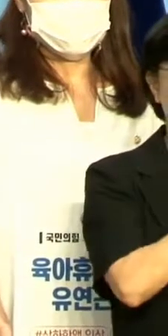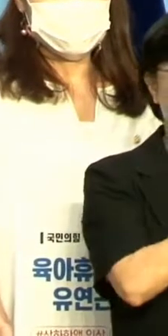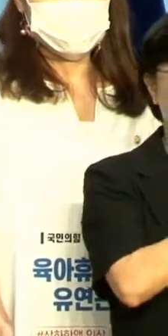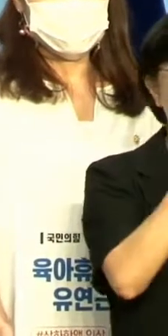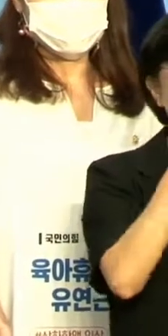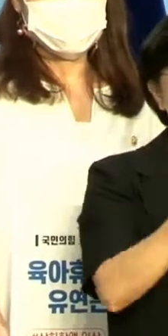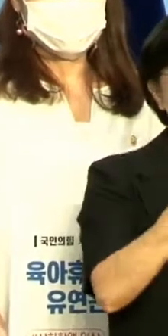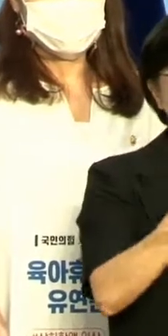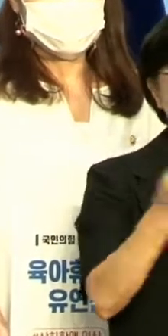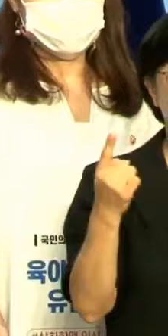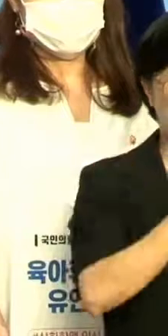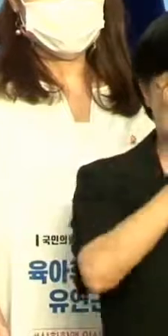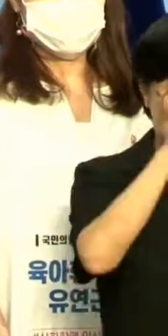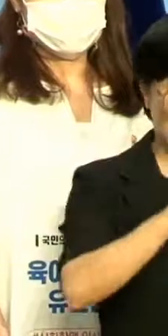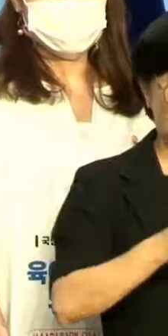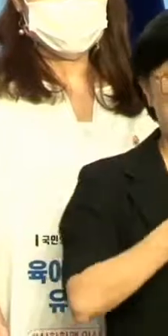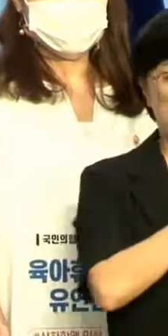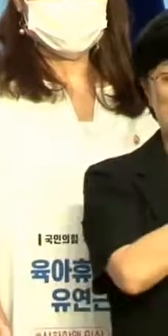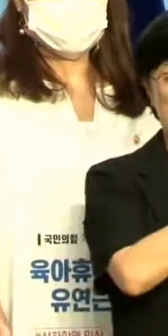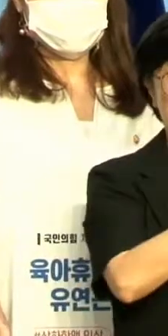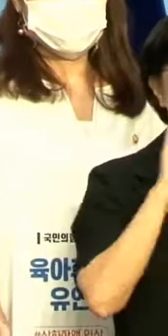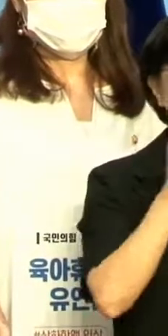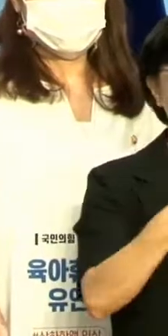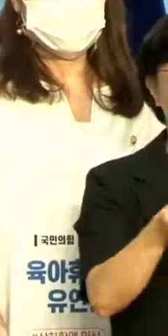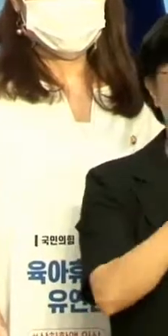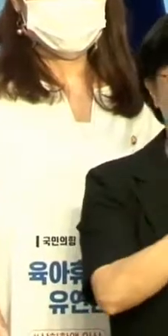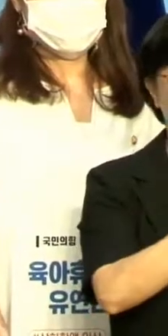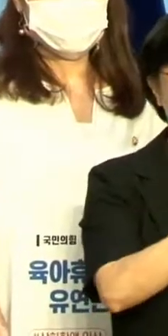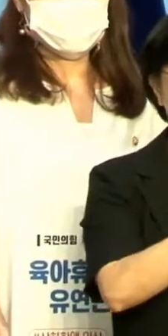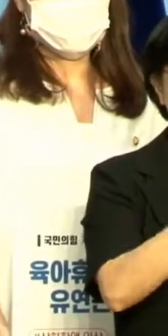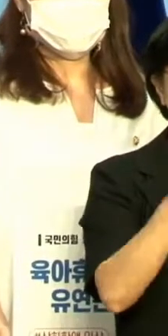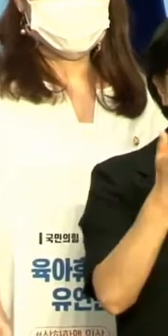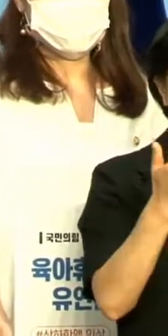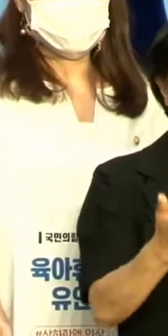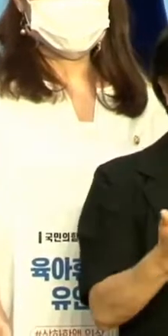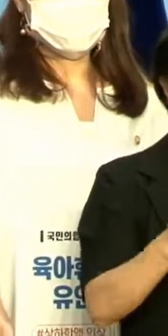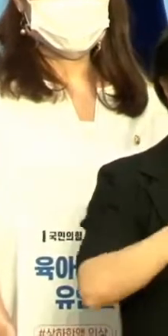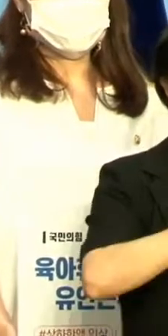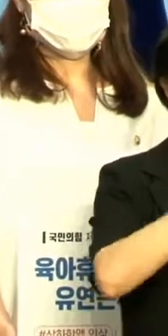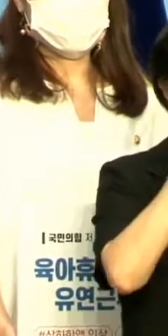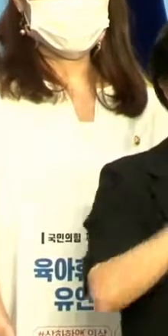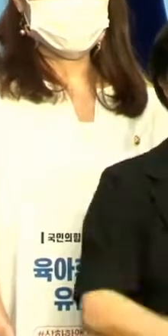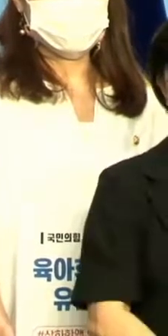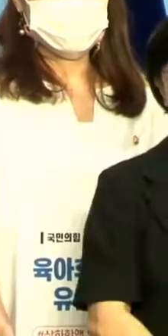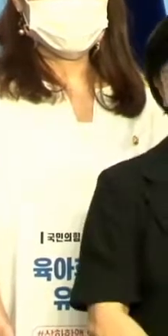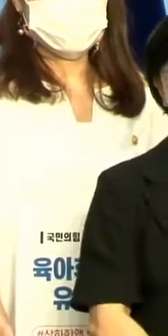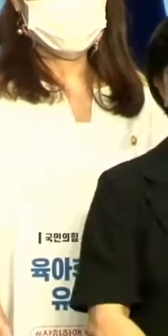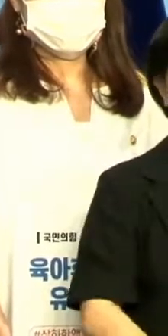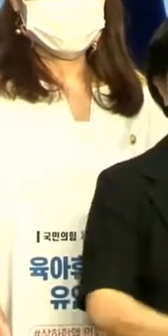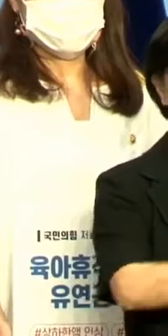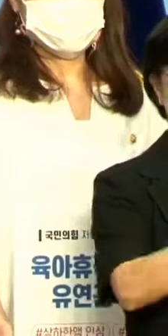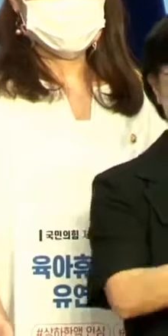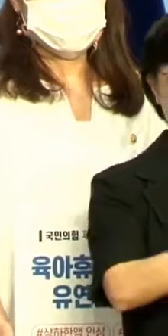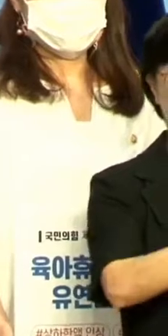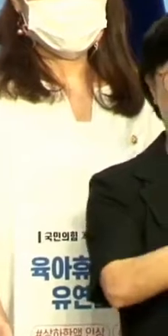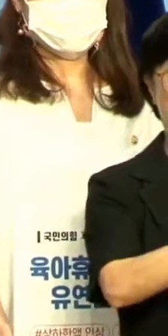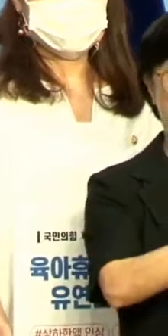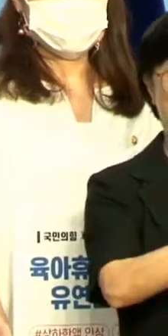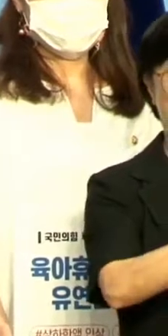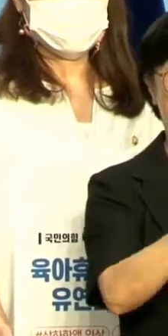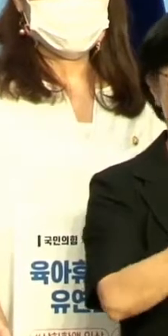발휘하여 육아를 위한 유형 분무를 도모하여 씁니다 6월 25일 양피